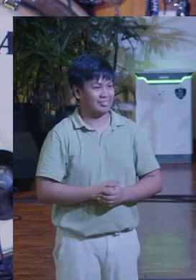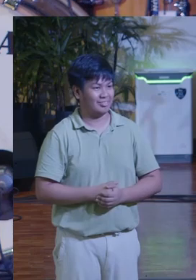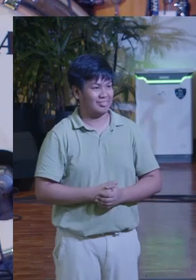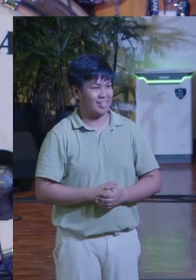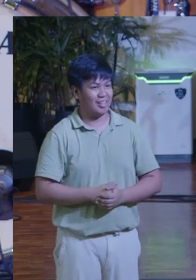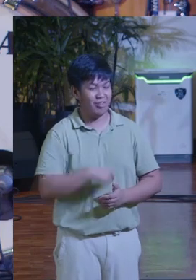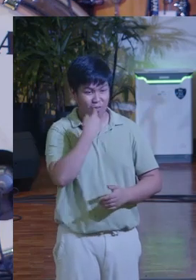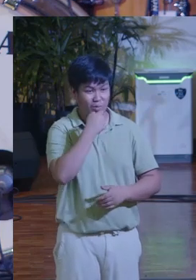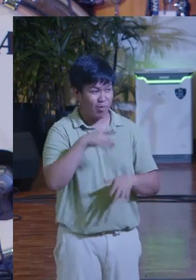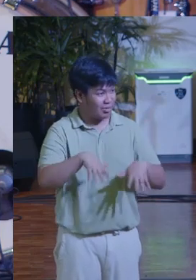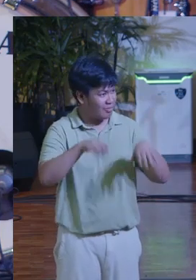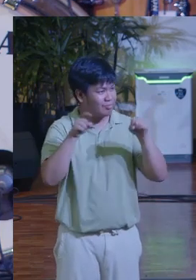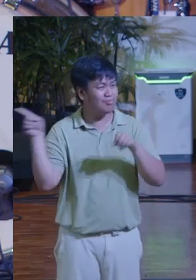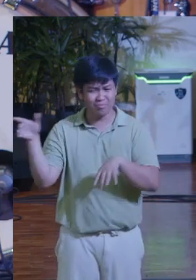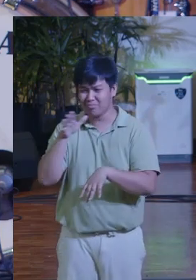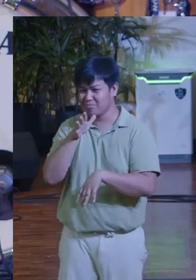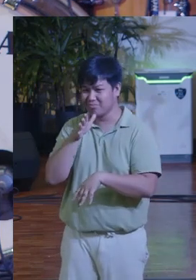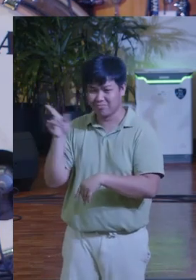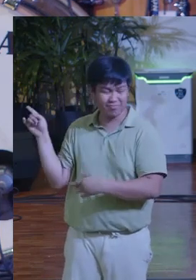mama. No?